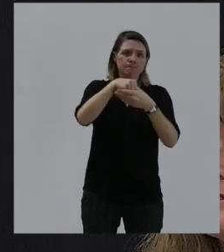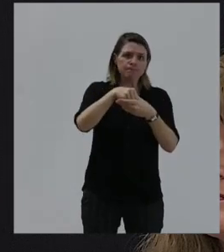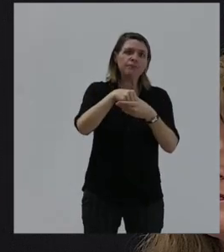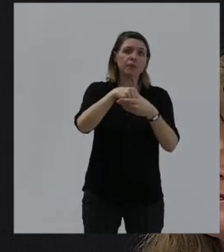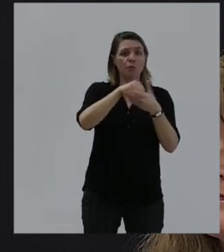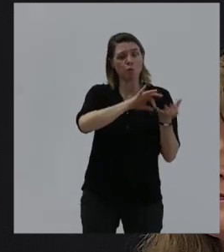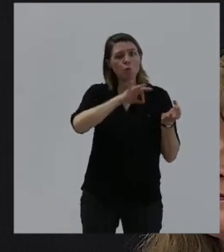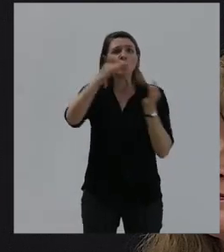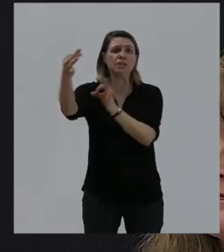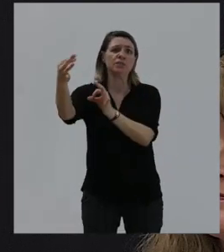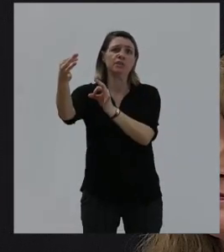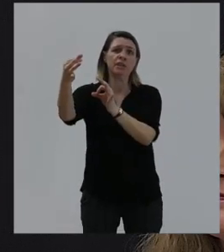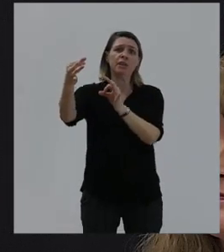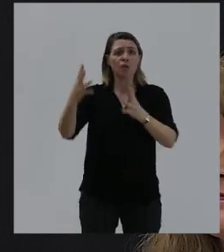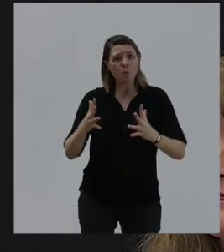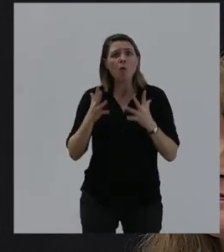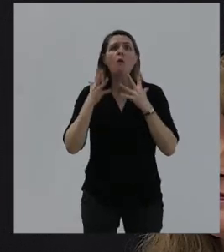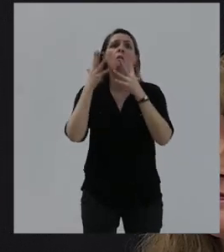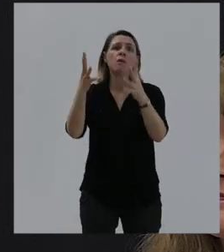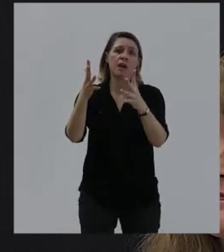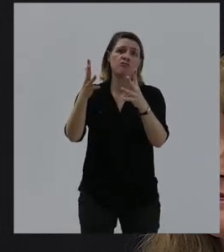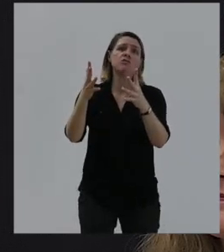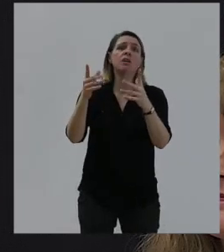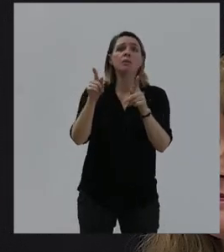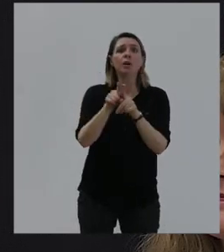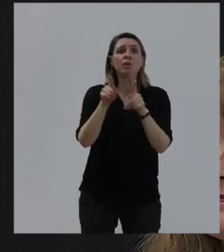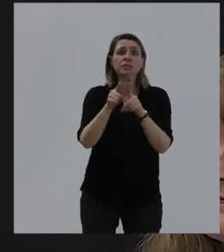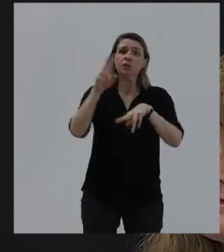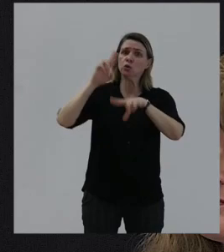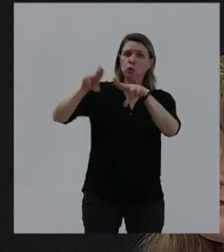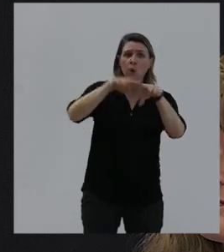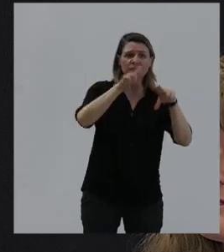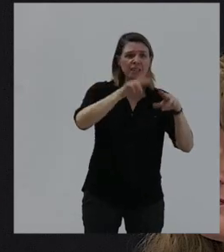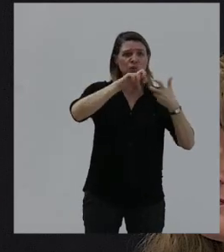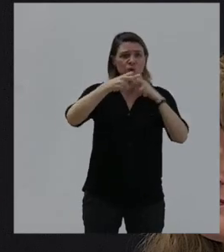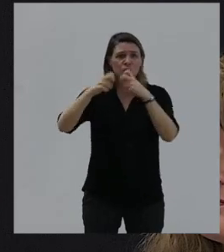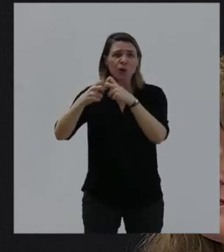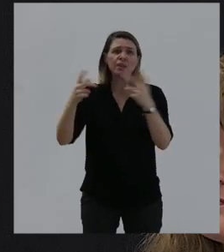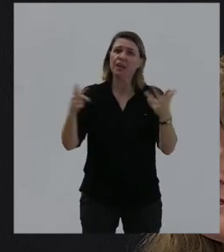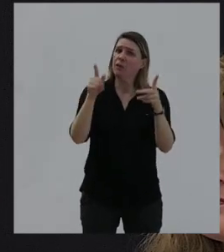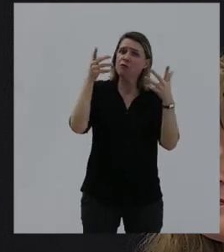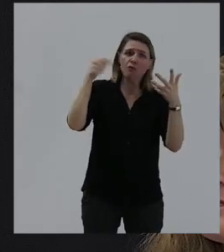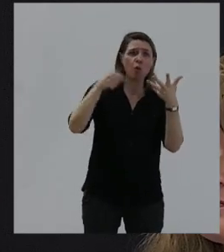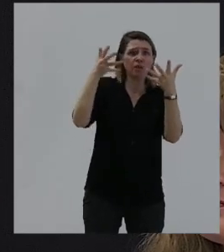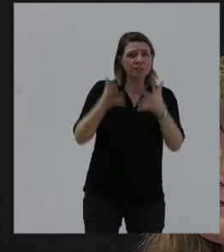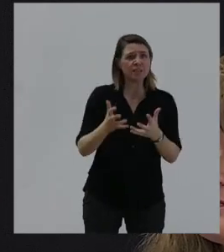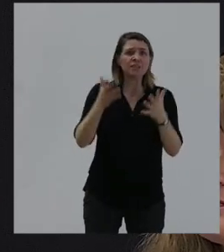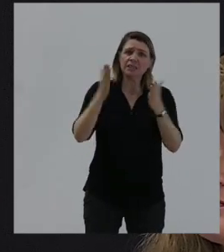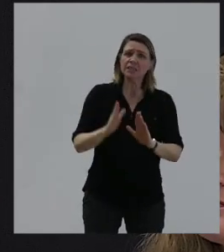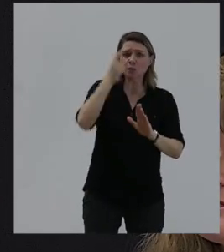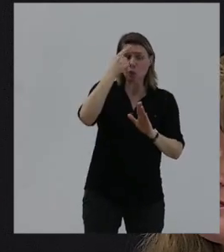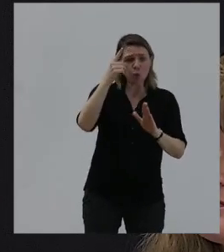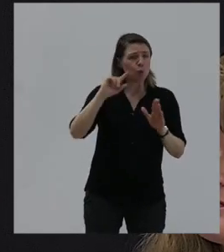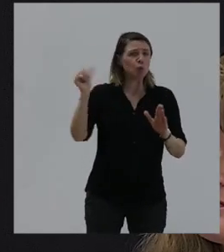voyez, dans la continuité de la dynamique engagée, mais elle prend également en charge des chantiers structurants et décisifs pour l'emploi de notre